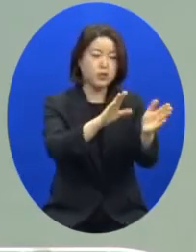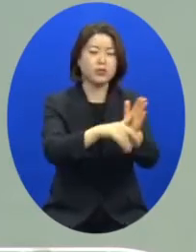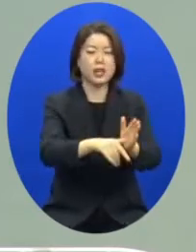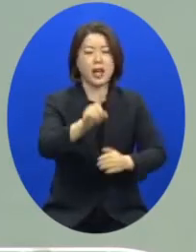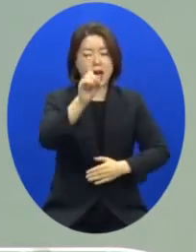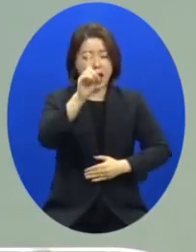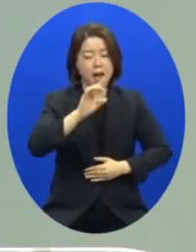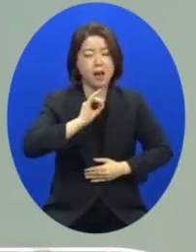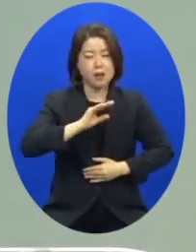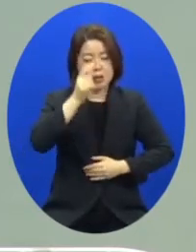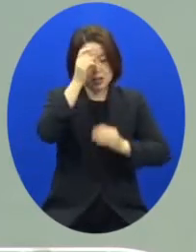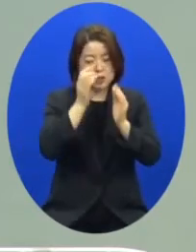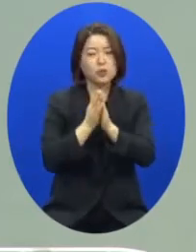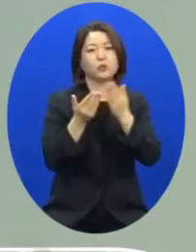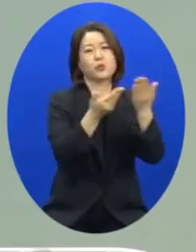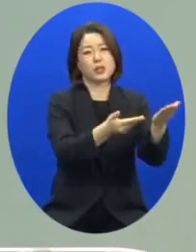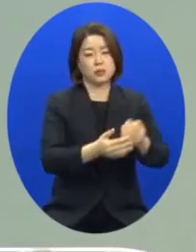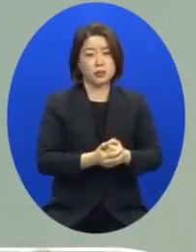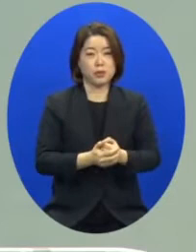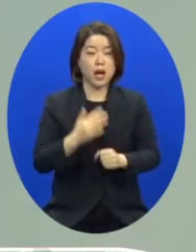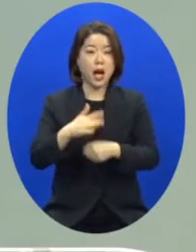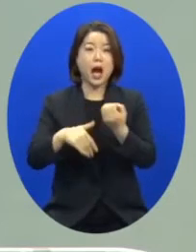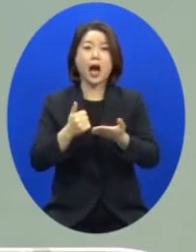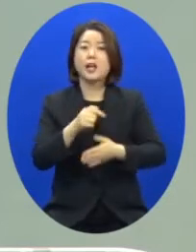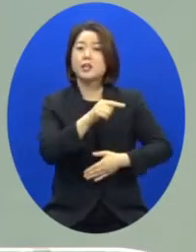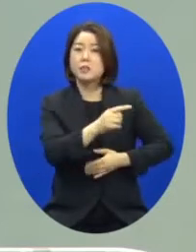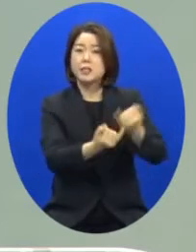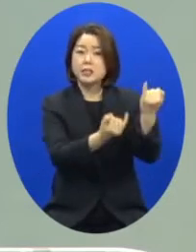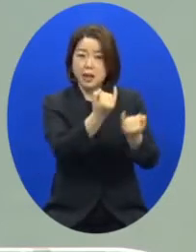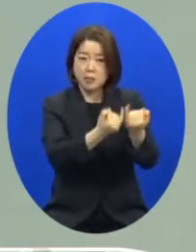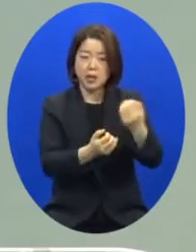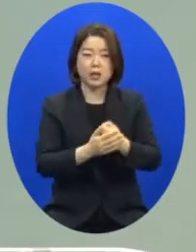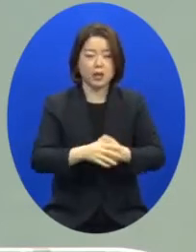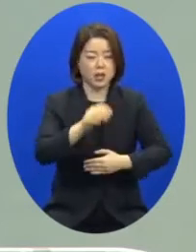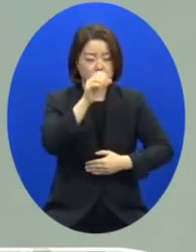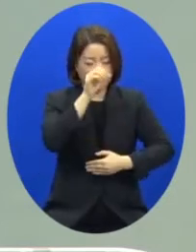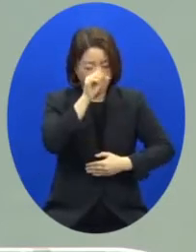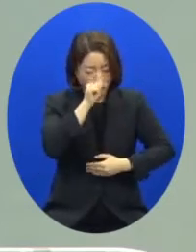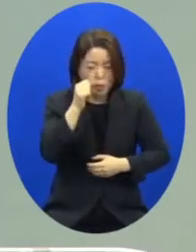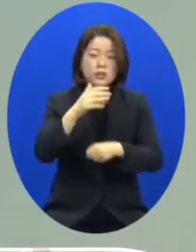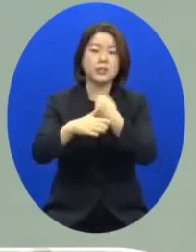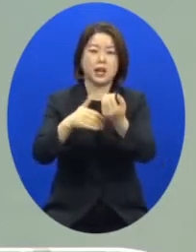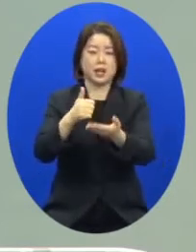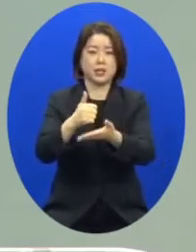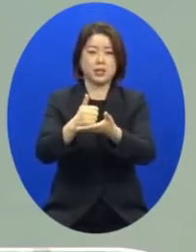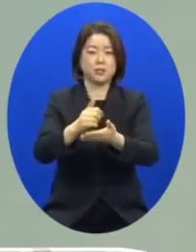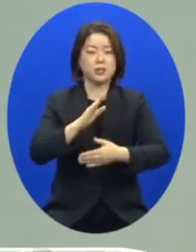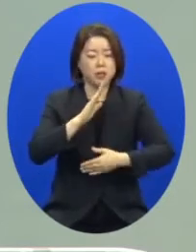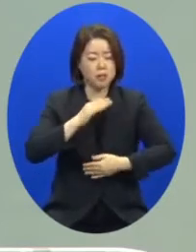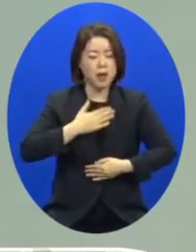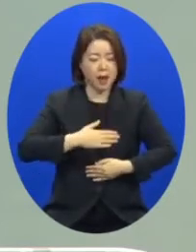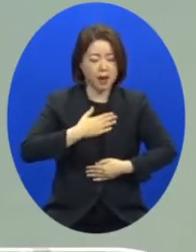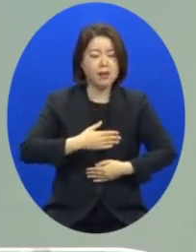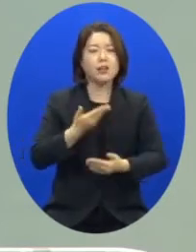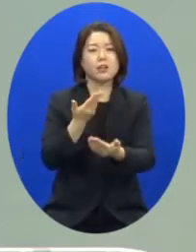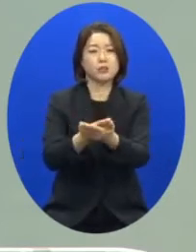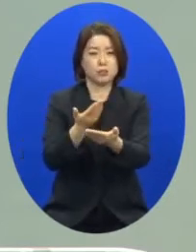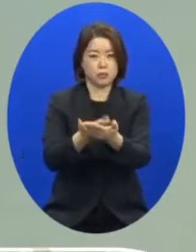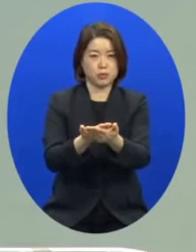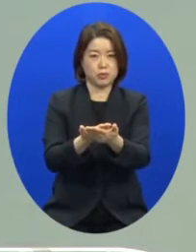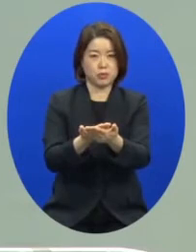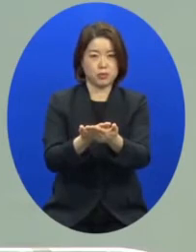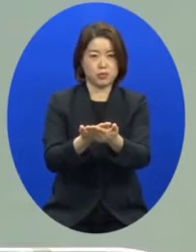기도했습니다 하나님 이 자매가 좋으신 하나님을 정말 알게 해 주옵소서